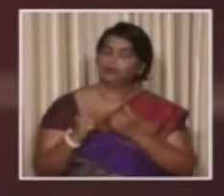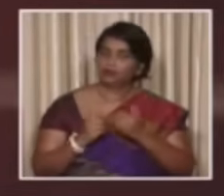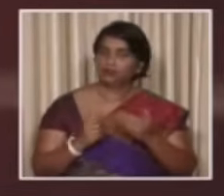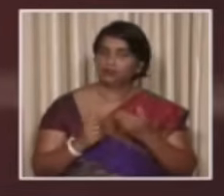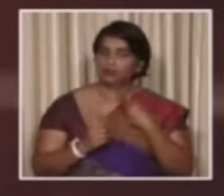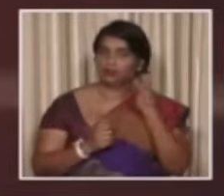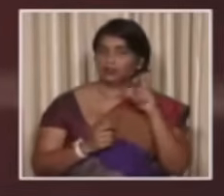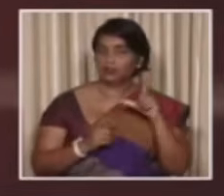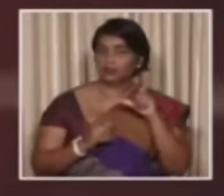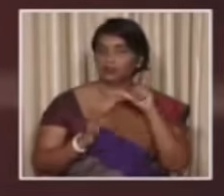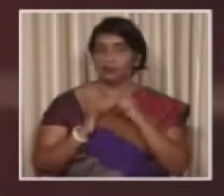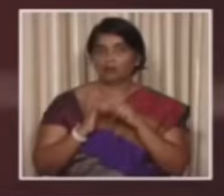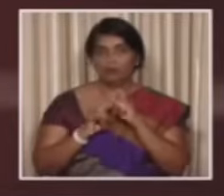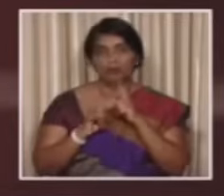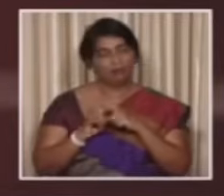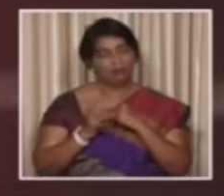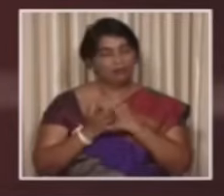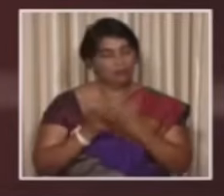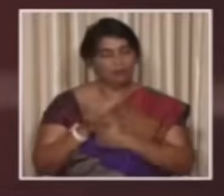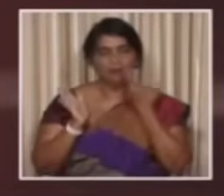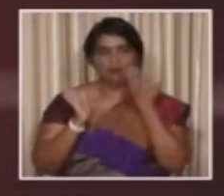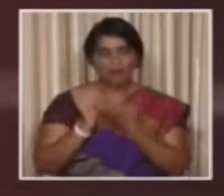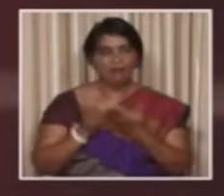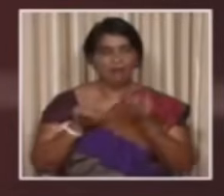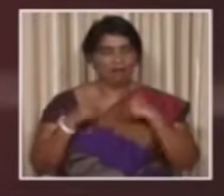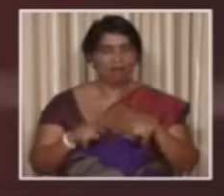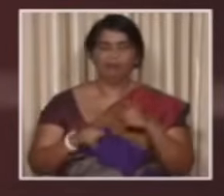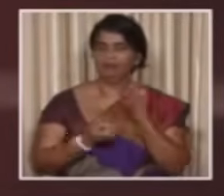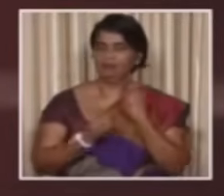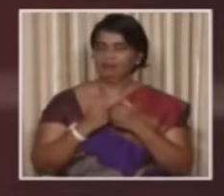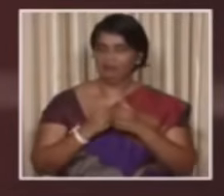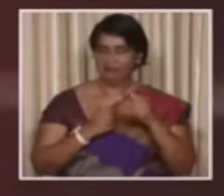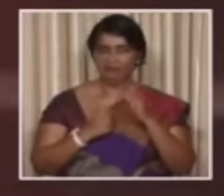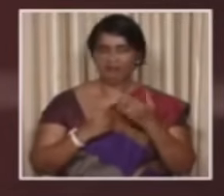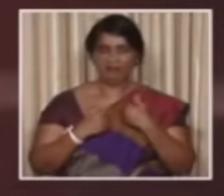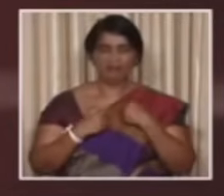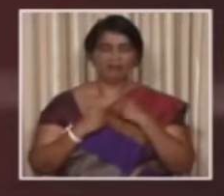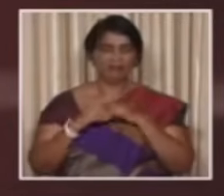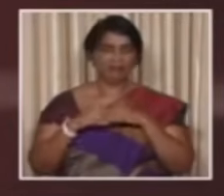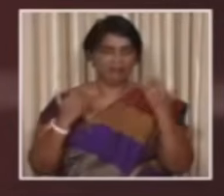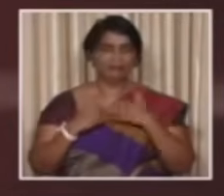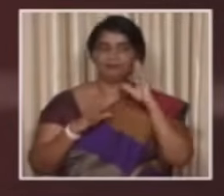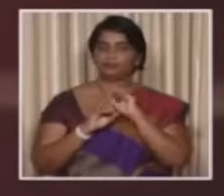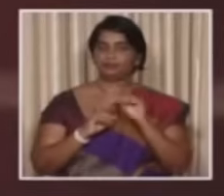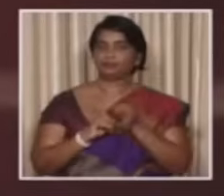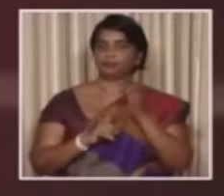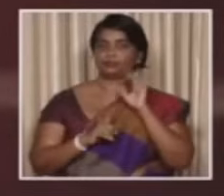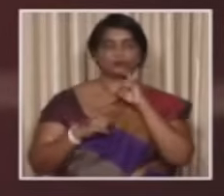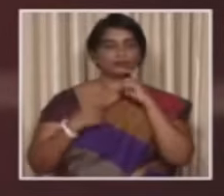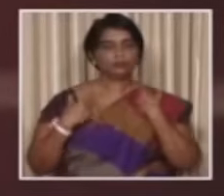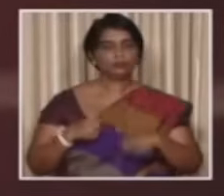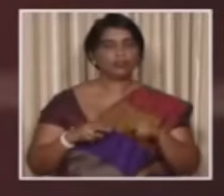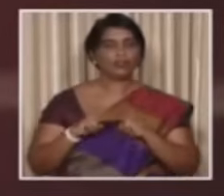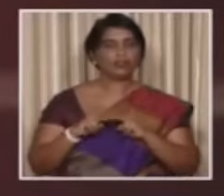මගේ 2007 කෝප් වාර්තාවේ ඉදිරිපත් කළා. ඊට පස්සේ ඒ පිළිබඳව පරීක්ෂණ පවත්වන්න මට මතකයි පුවත්පත්වල තිබුණා ජනාධිපති නීතිඥ